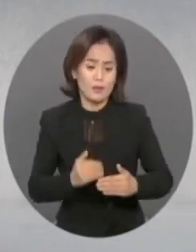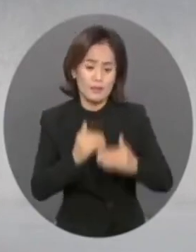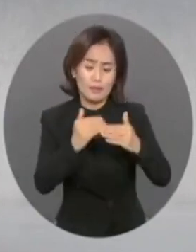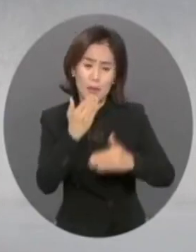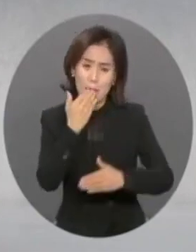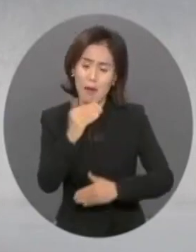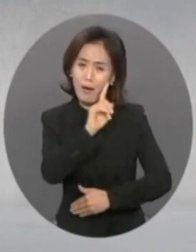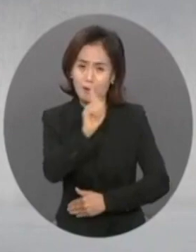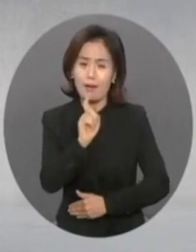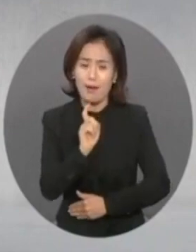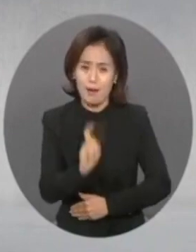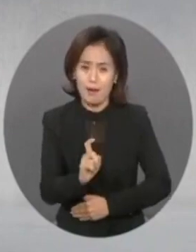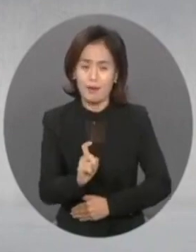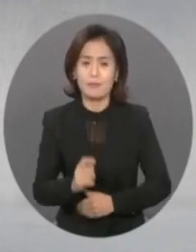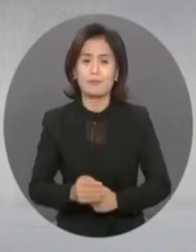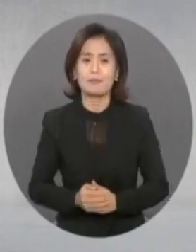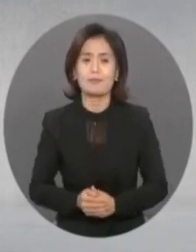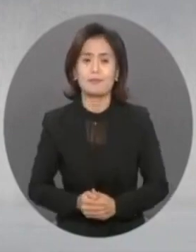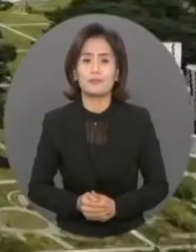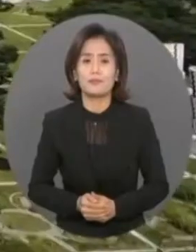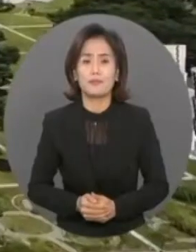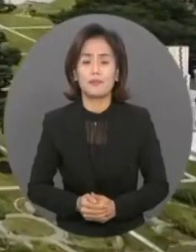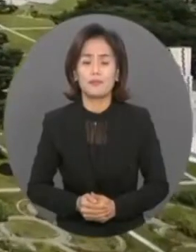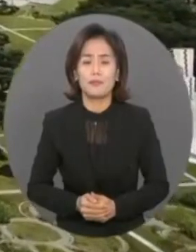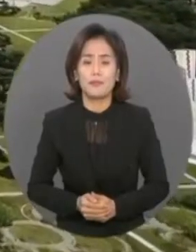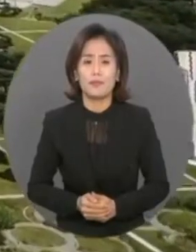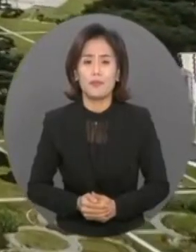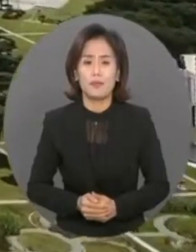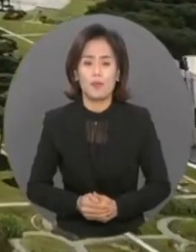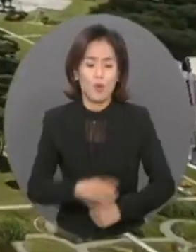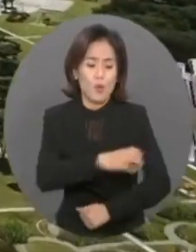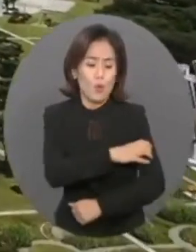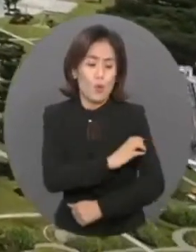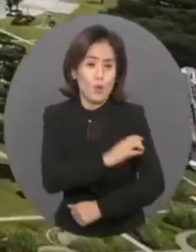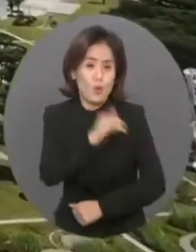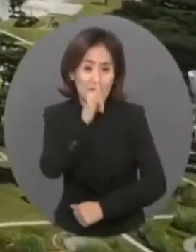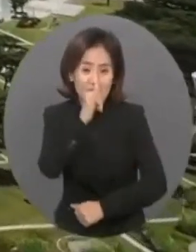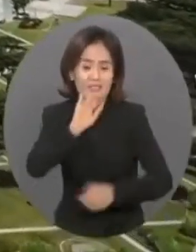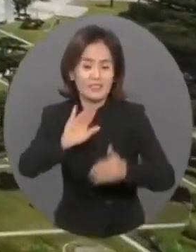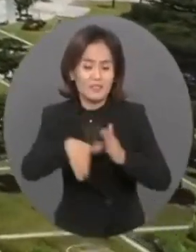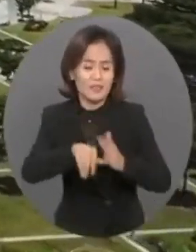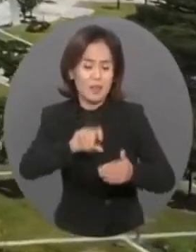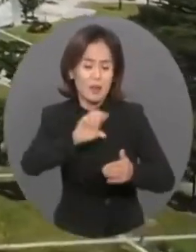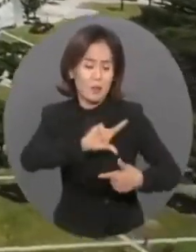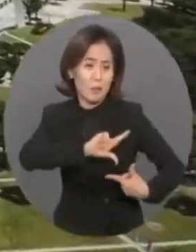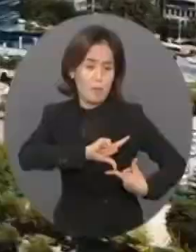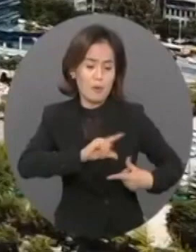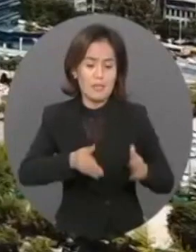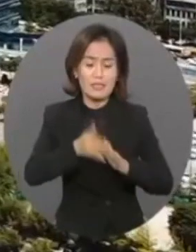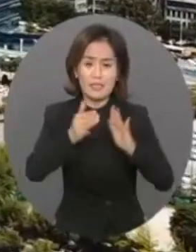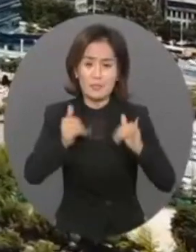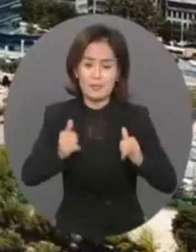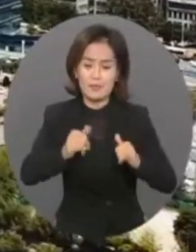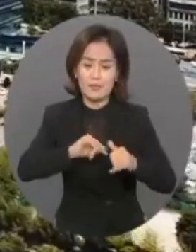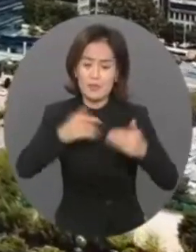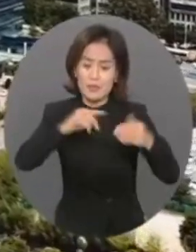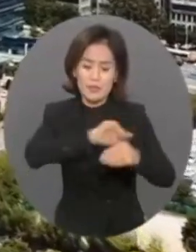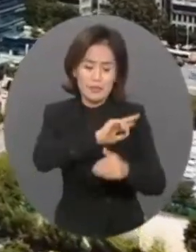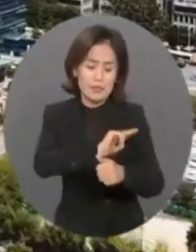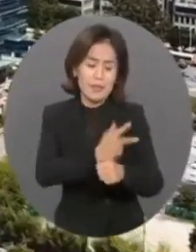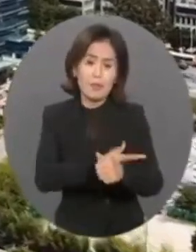진행된 것인지에 대해서는 의문이 남네요 일단 권력이 있어야 명예 광주 될 자격이 주어지는